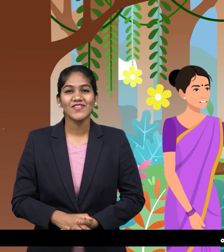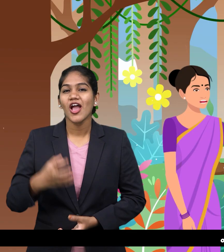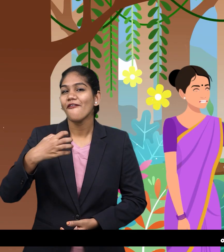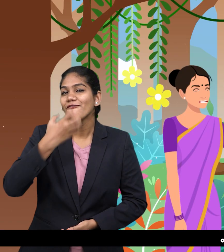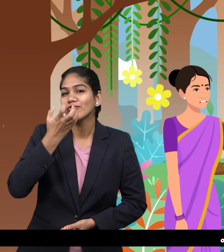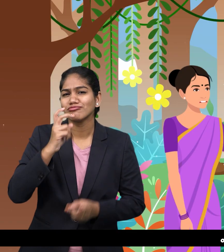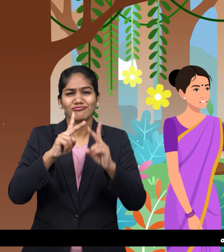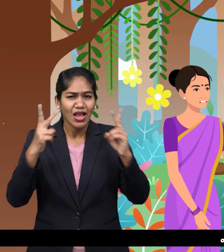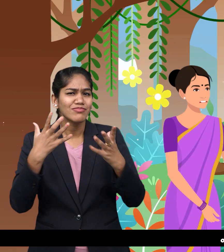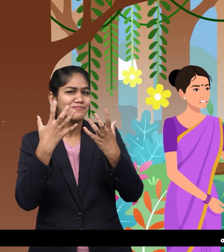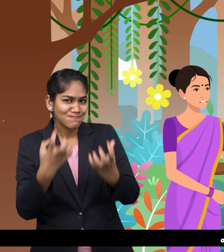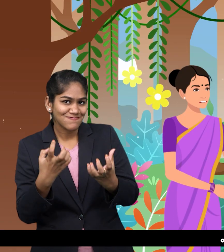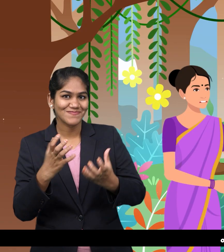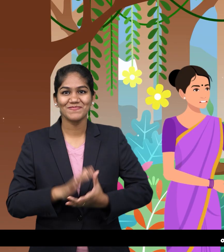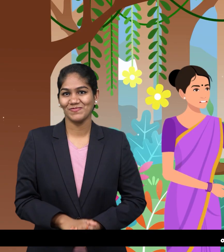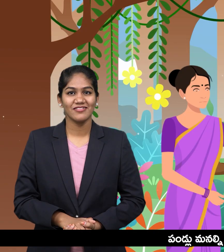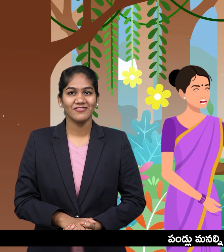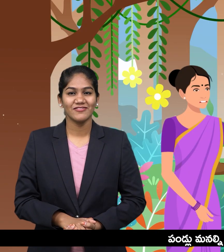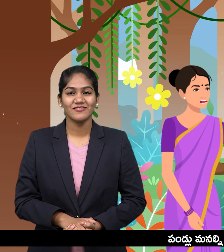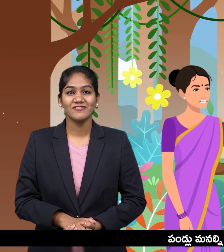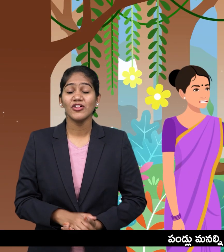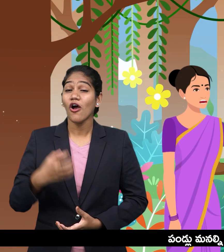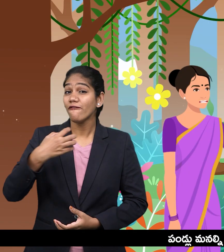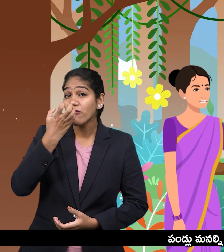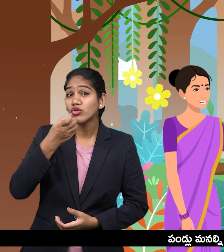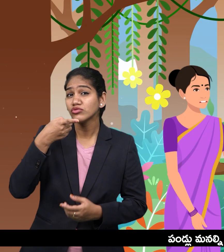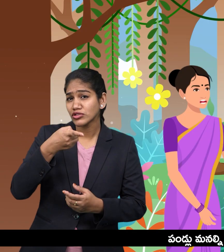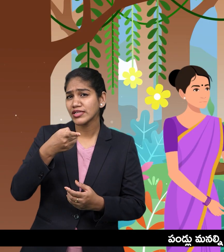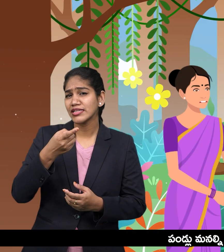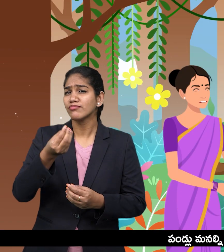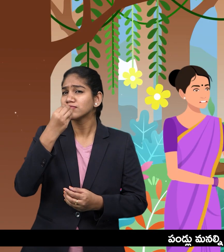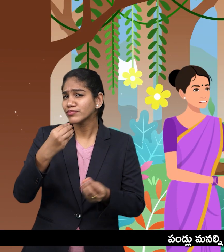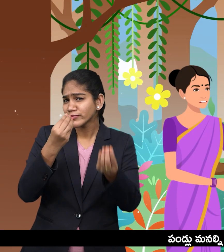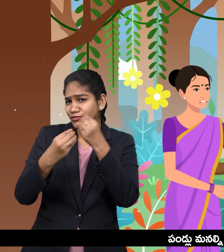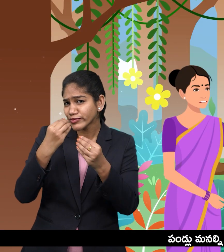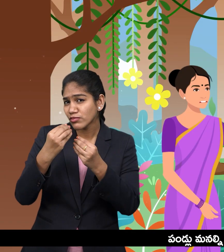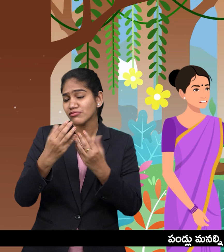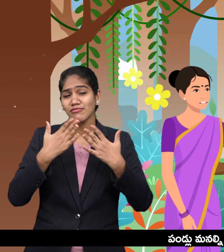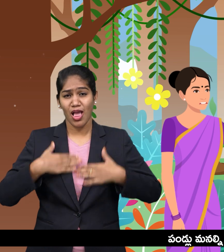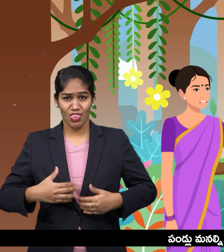ఎండిన పండ్లు. పండ్లు మనల్ని ఆరోగ్యంగా ఉంచుతాయి.